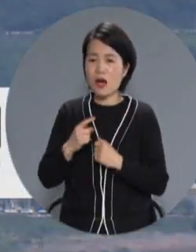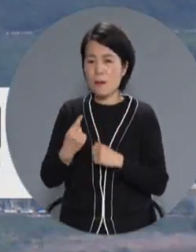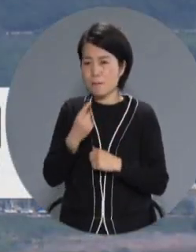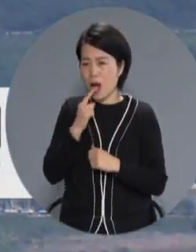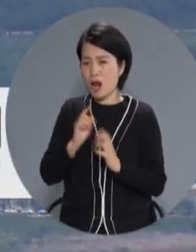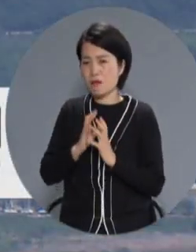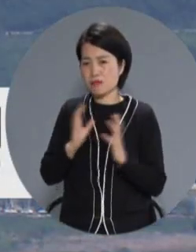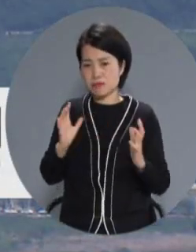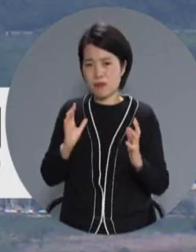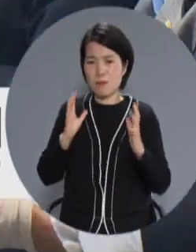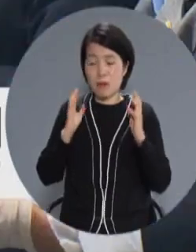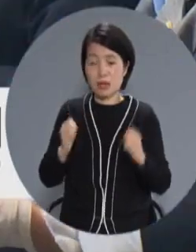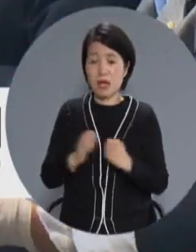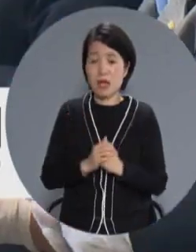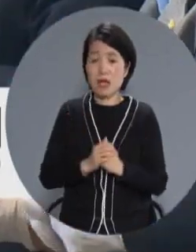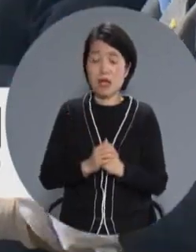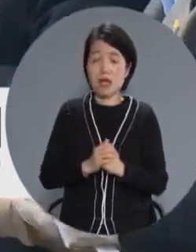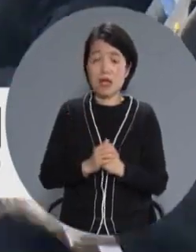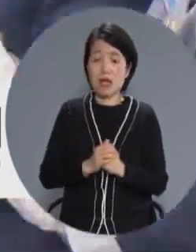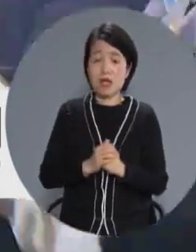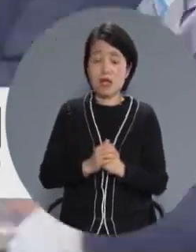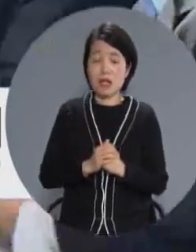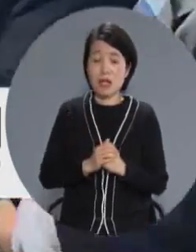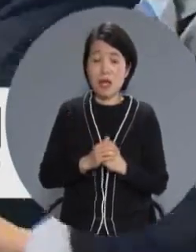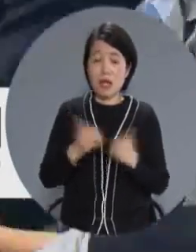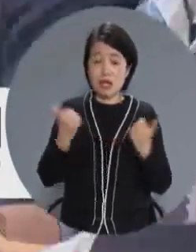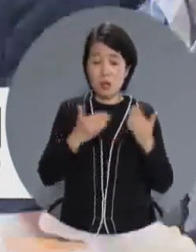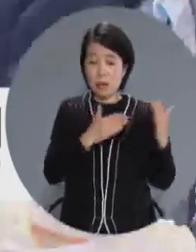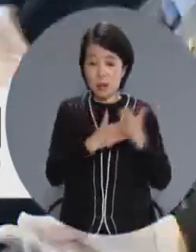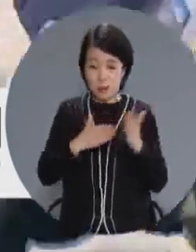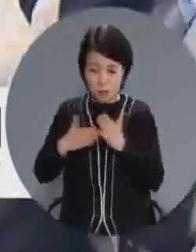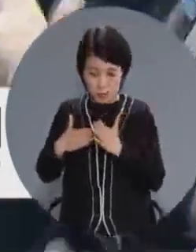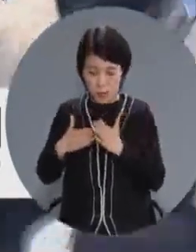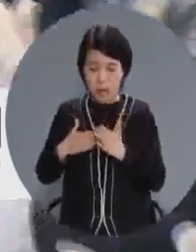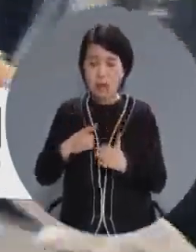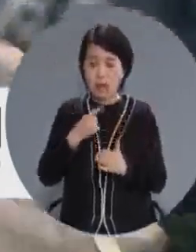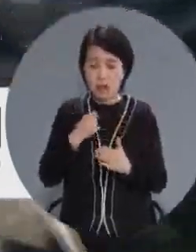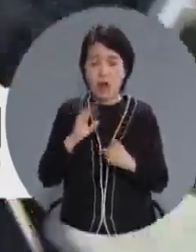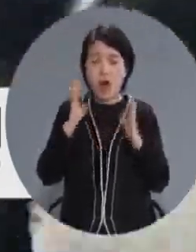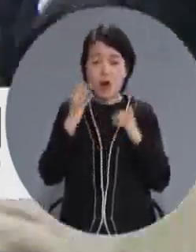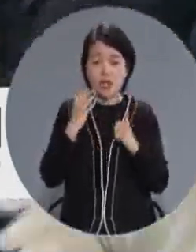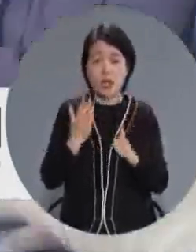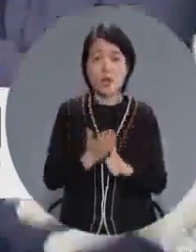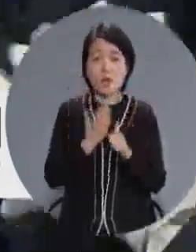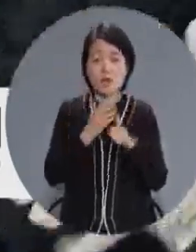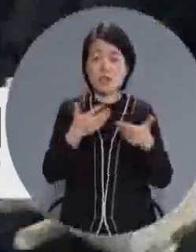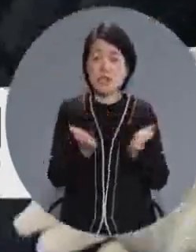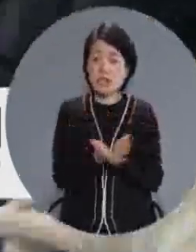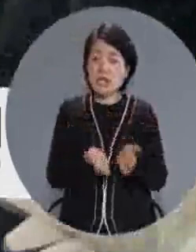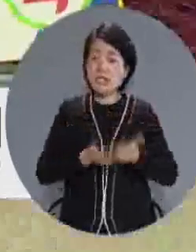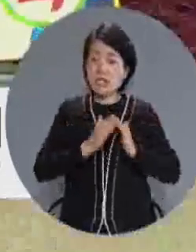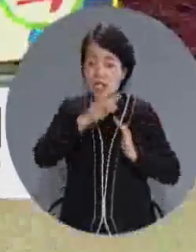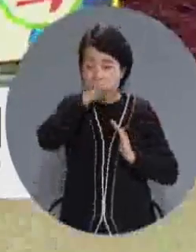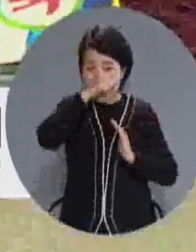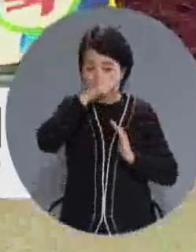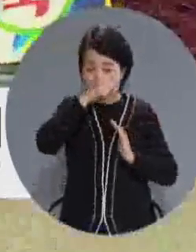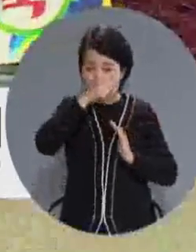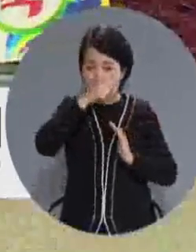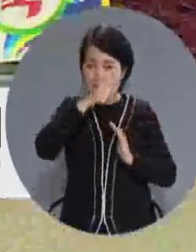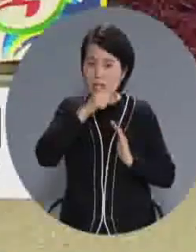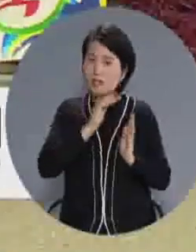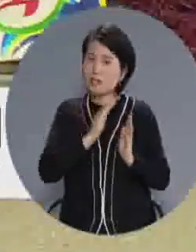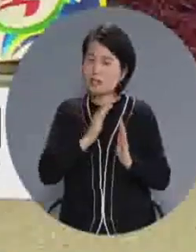무성합니다. 광양시가 번번이 의회의 문턱을 넘지 못하고 좌절된 어린이 보육재단 출연금 예산 수립을 염두에